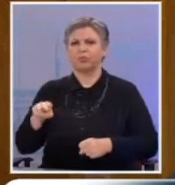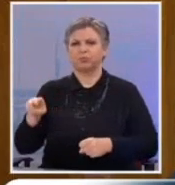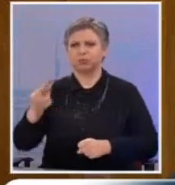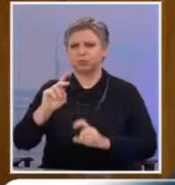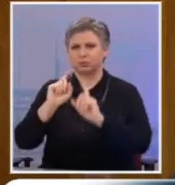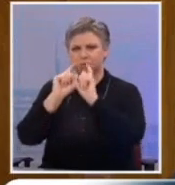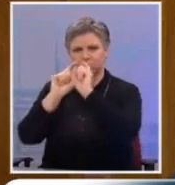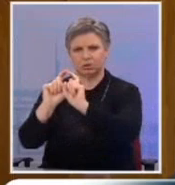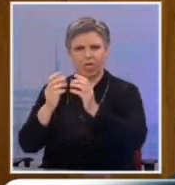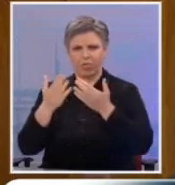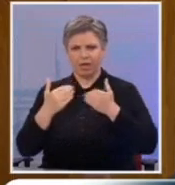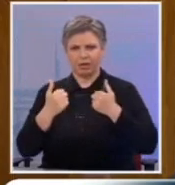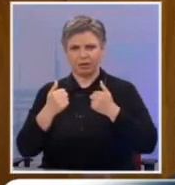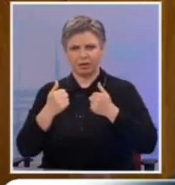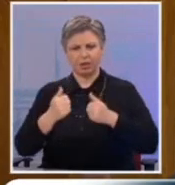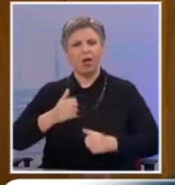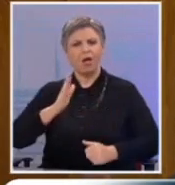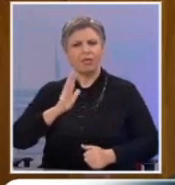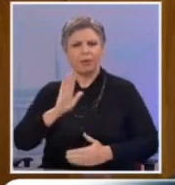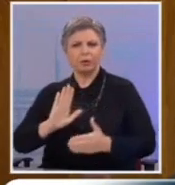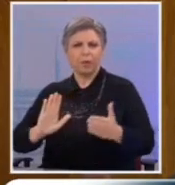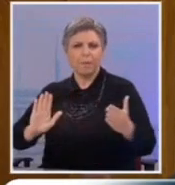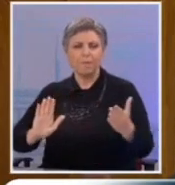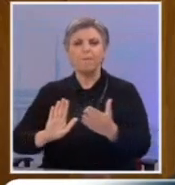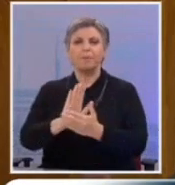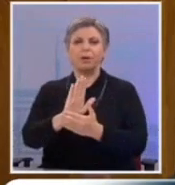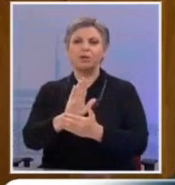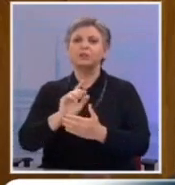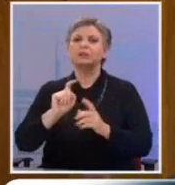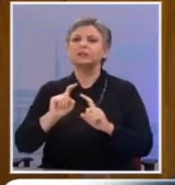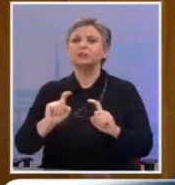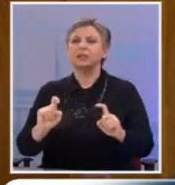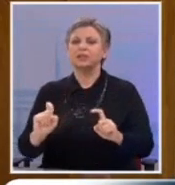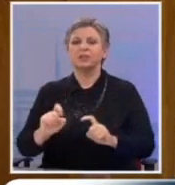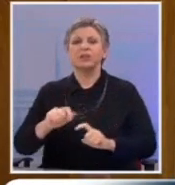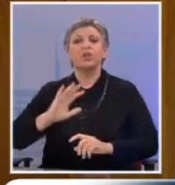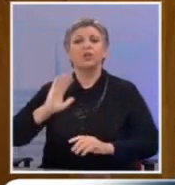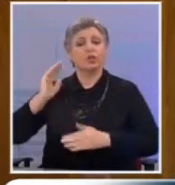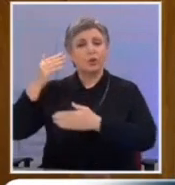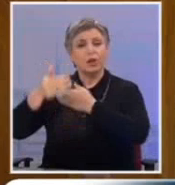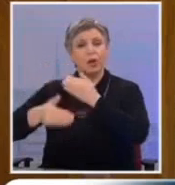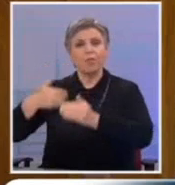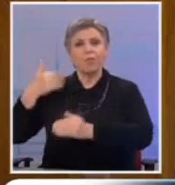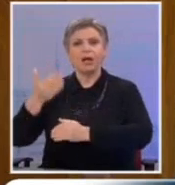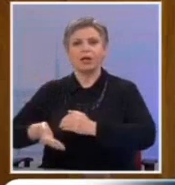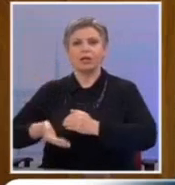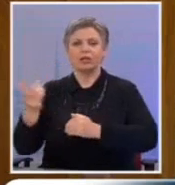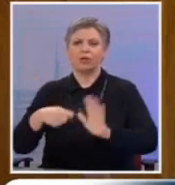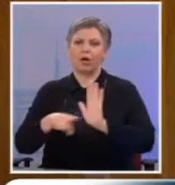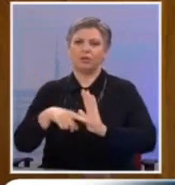να ανοίξει ένα πόλεμο διαρκείας ενάντια στις μεγάλες παθογένειες τούτης της κοινωνίας που